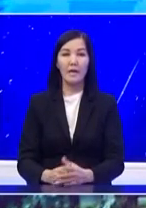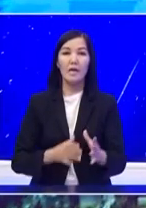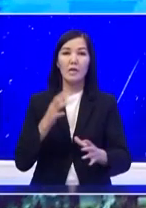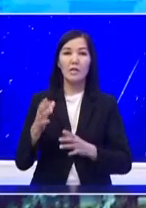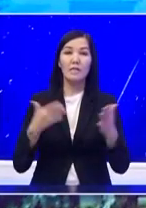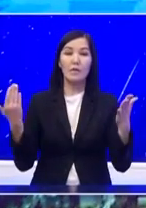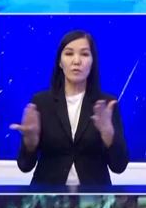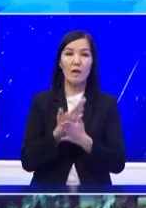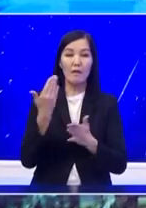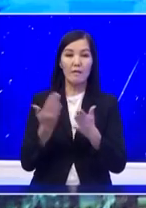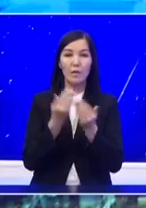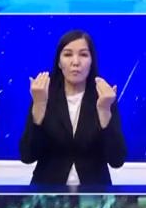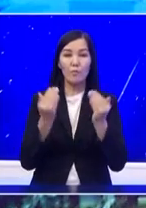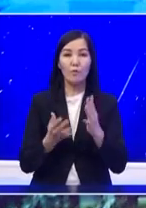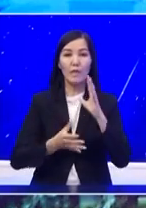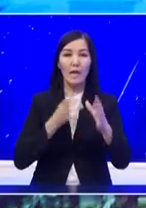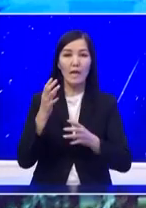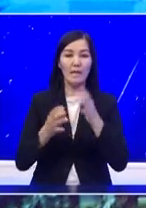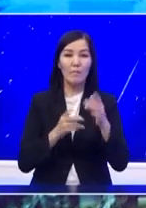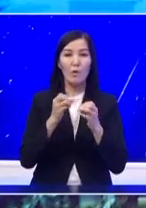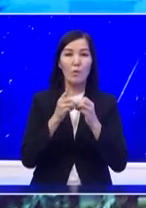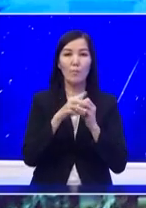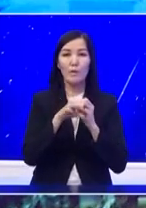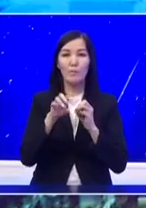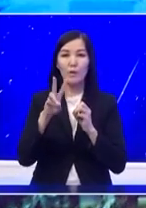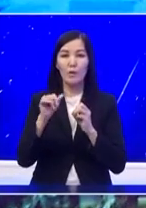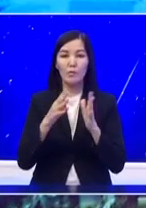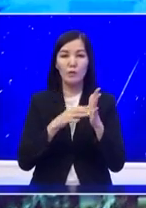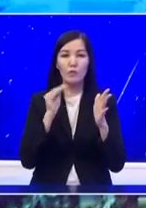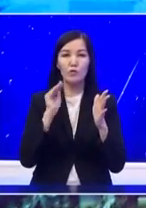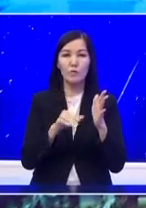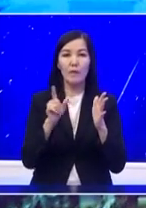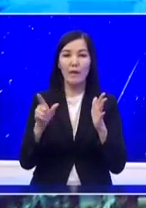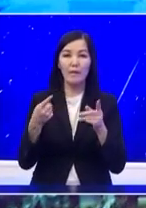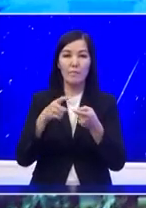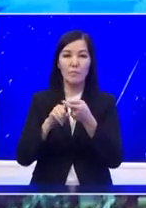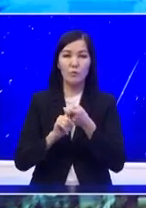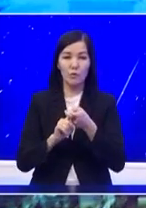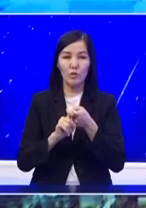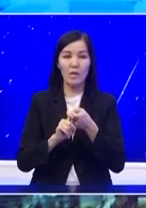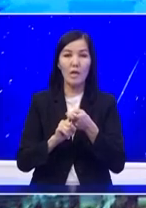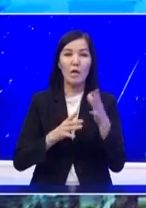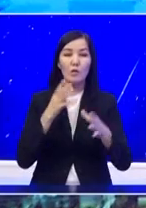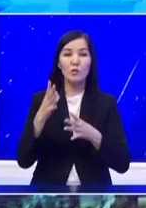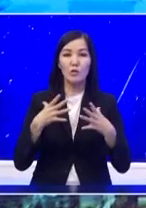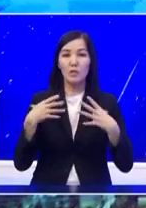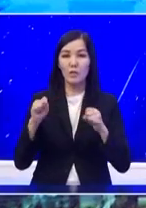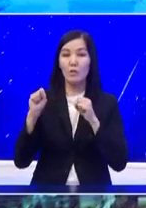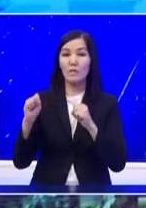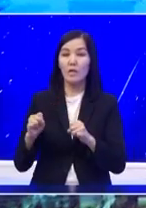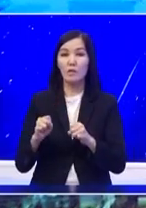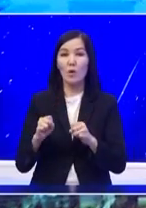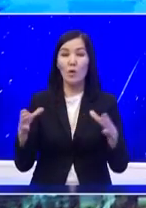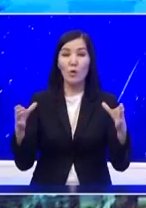Шартарап тұшылып өтейік, бүгінде әлемде 11 миллион 800 мыңға тарта адам коронавирус жұқтырды. Дүниежүзілік денсаулық сақтау